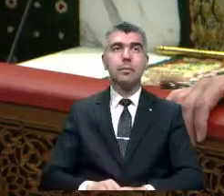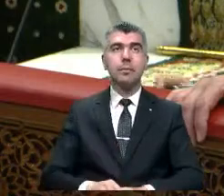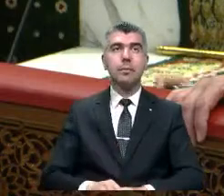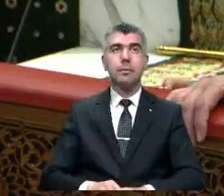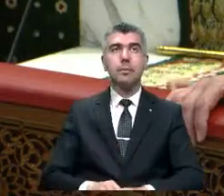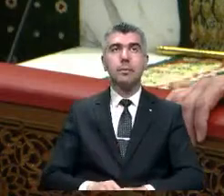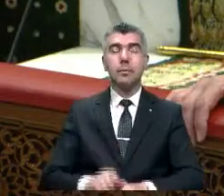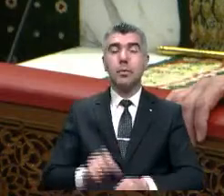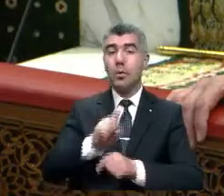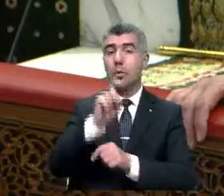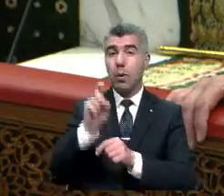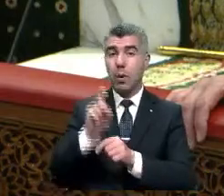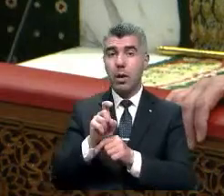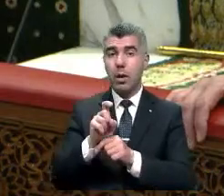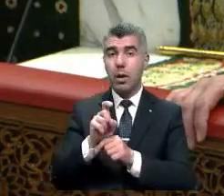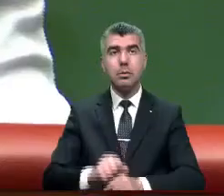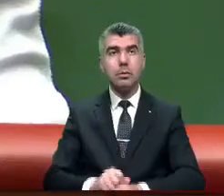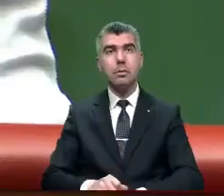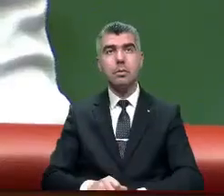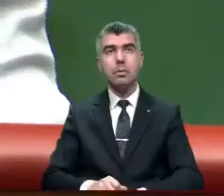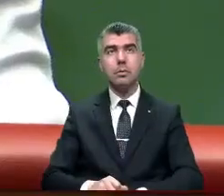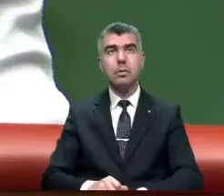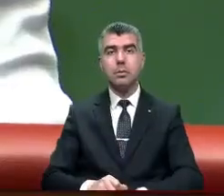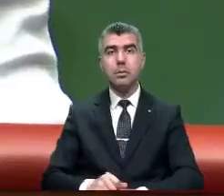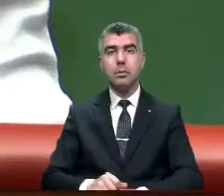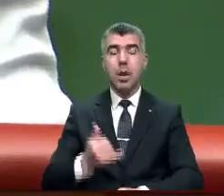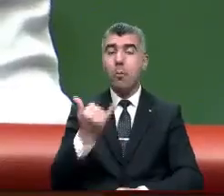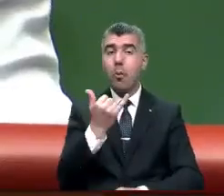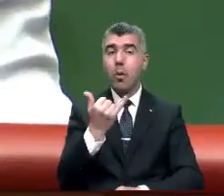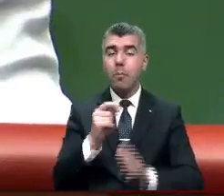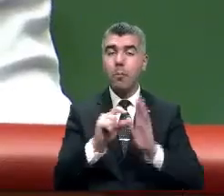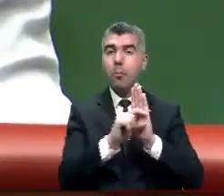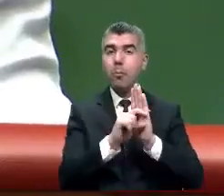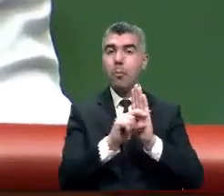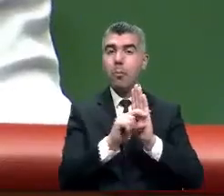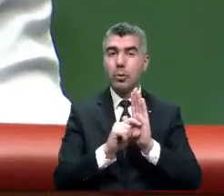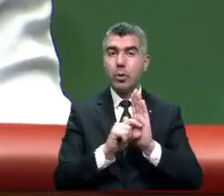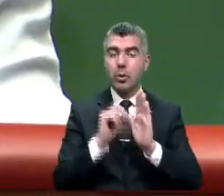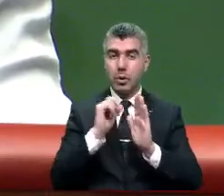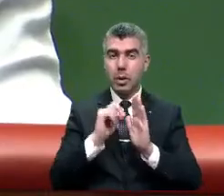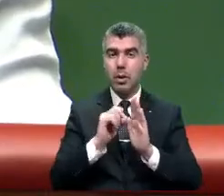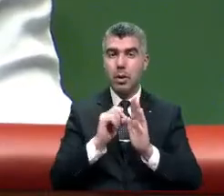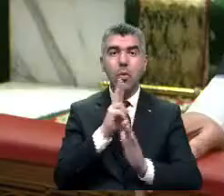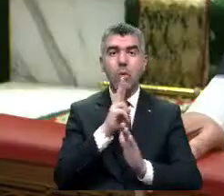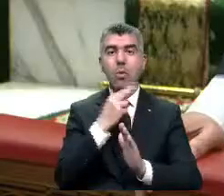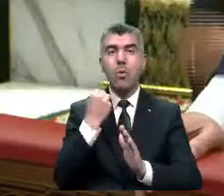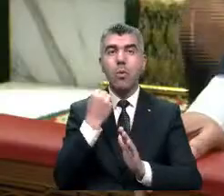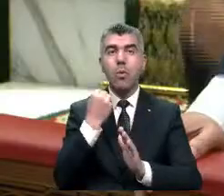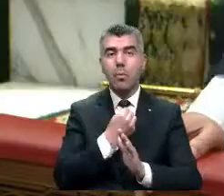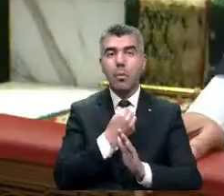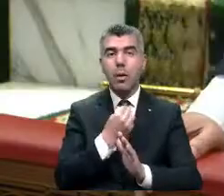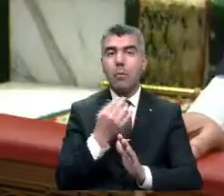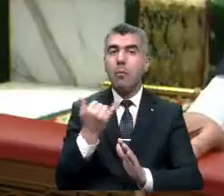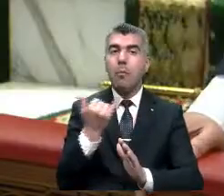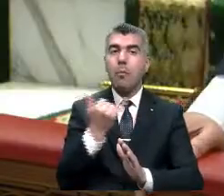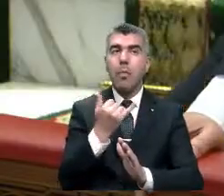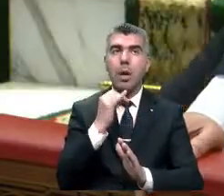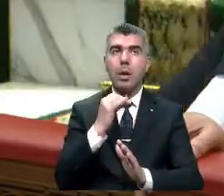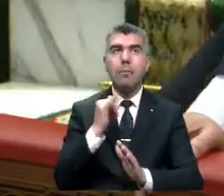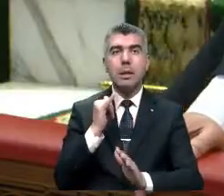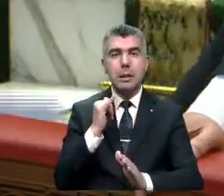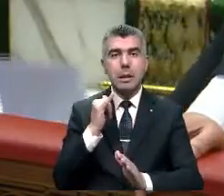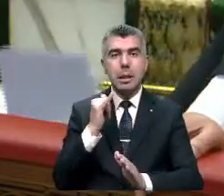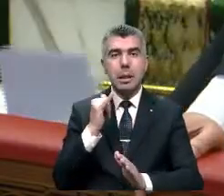هذا السؤال تيهم واحد الموضوع اللي تتوليلو هاد الحكومه اهميه قصوى